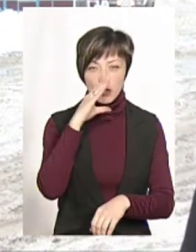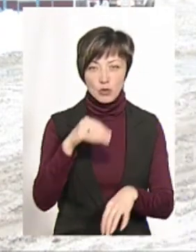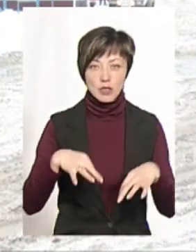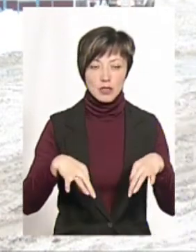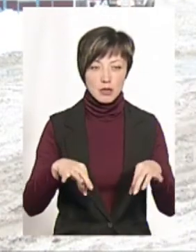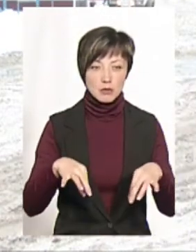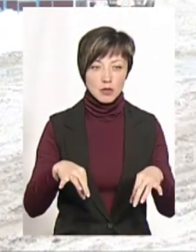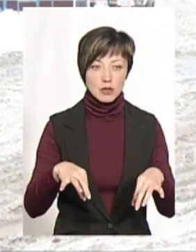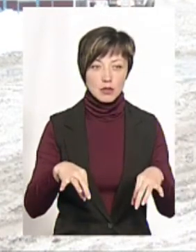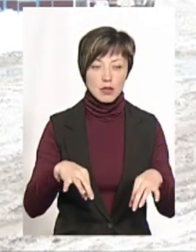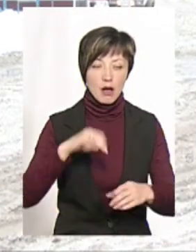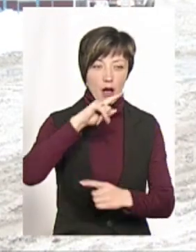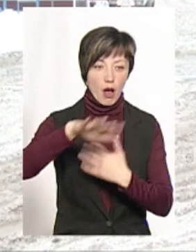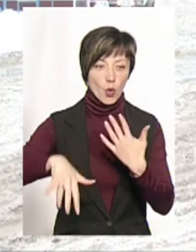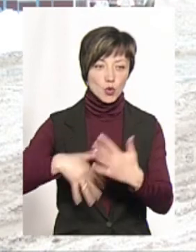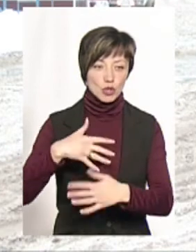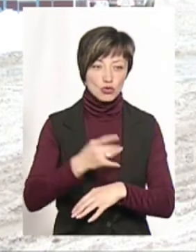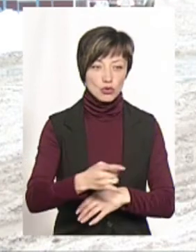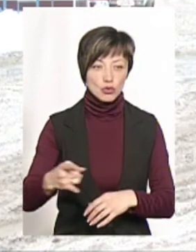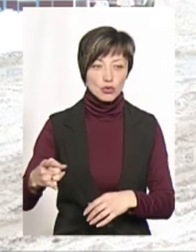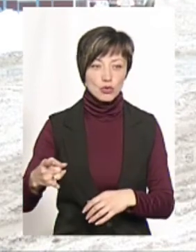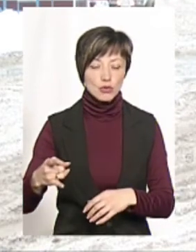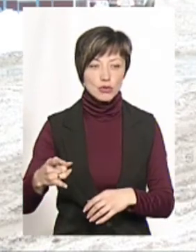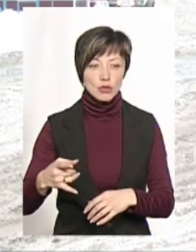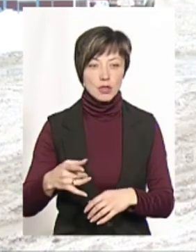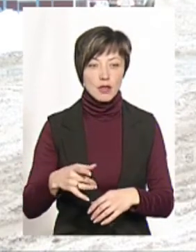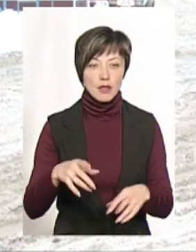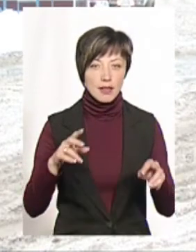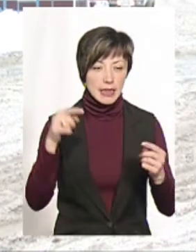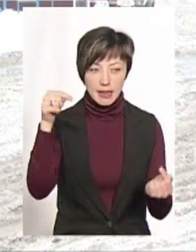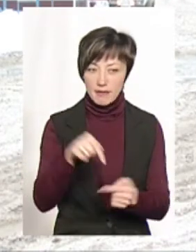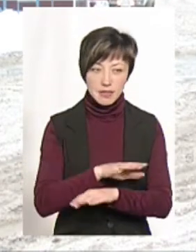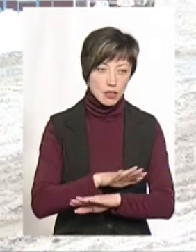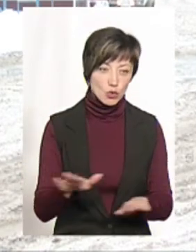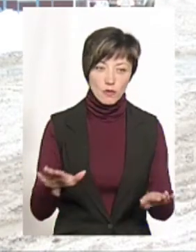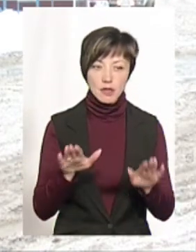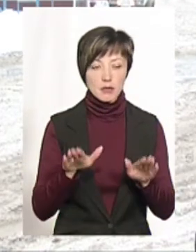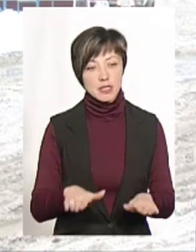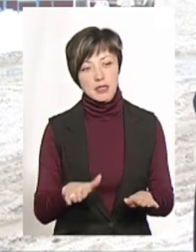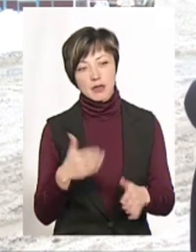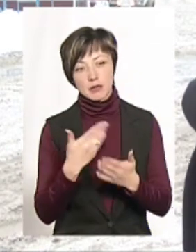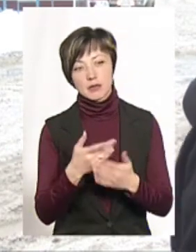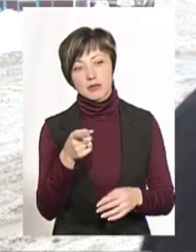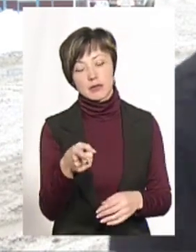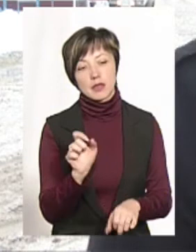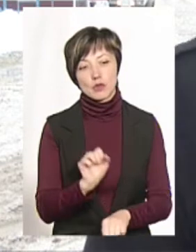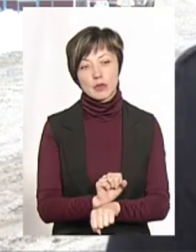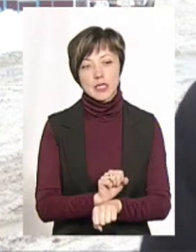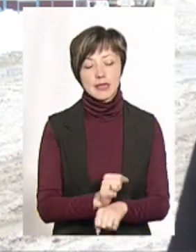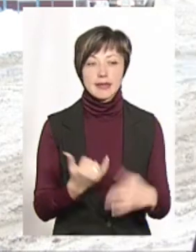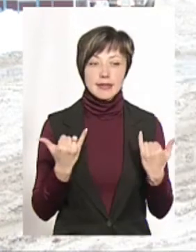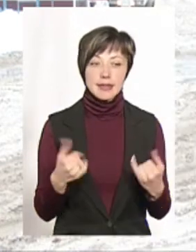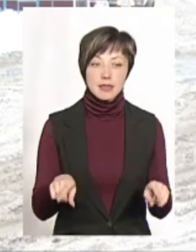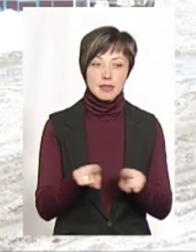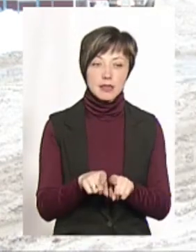засоби стоять хаотично у невстановлених для цього місцях. Вон прямо на зупинці. Ну, зараз такий